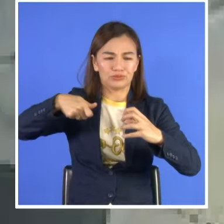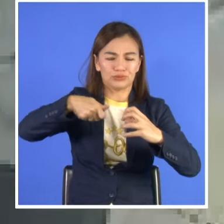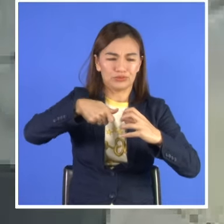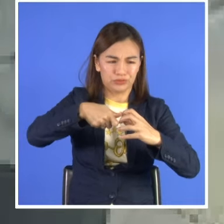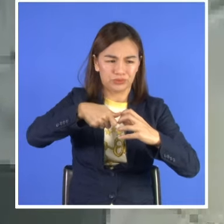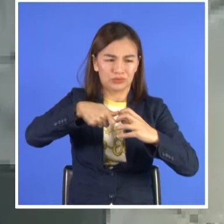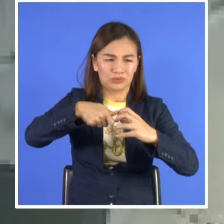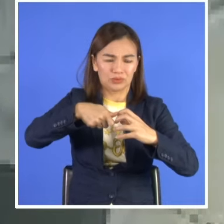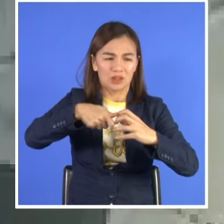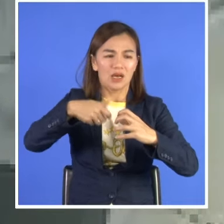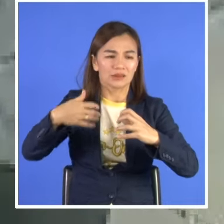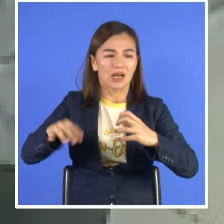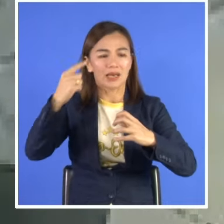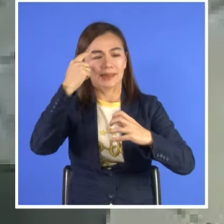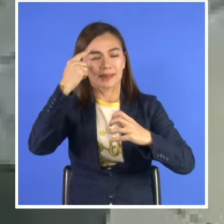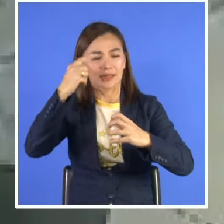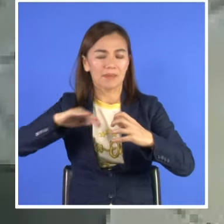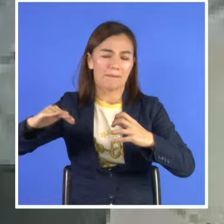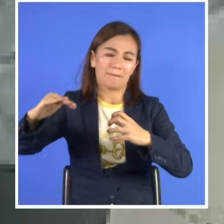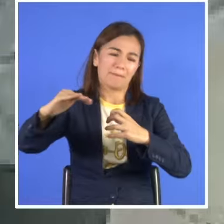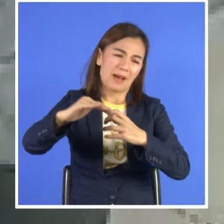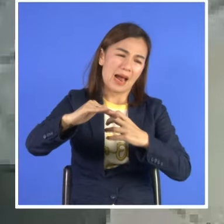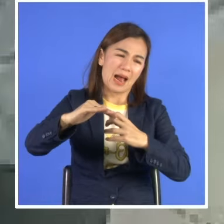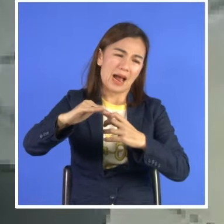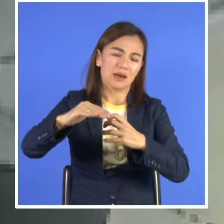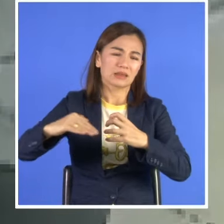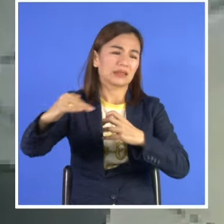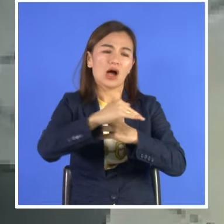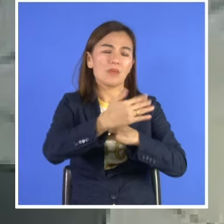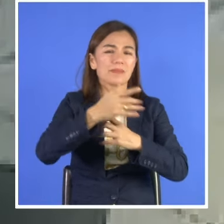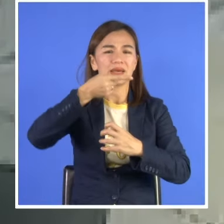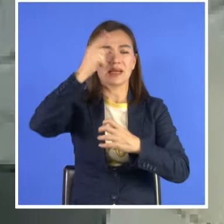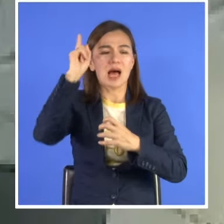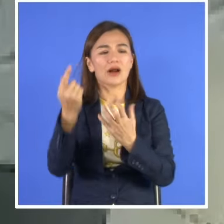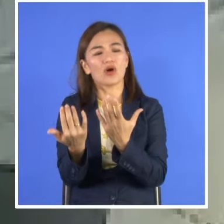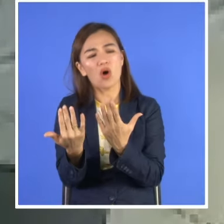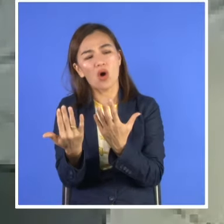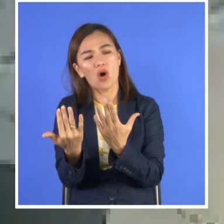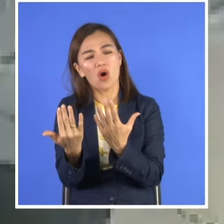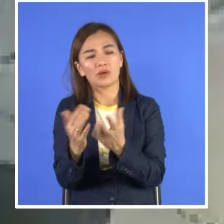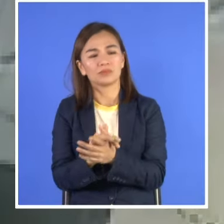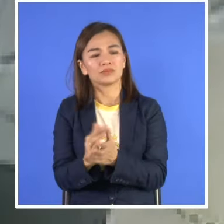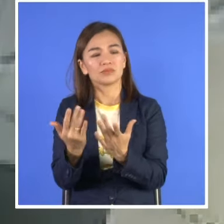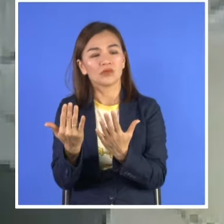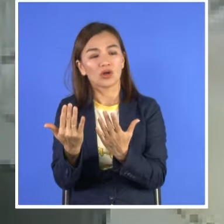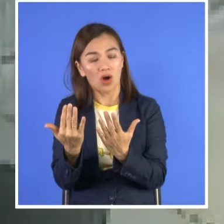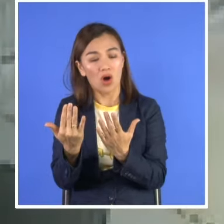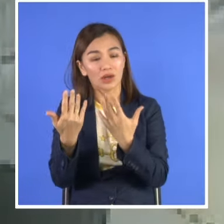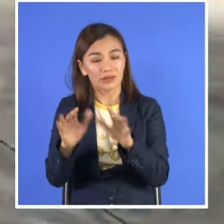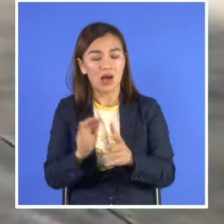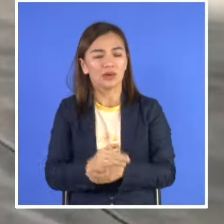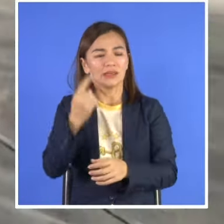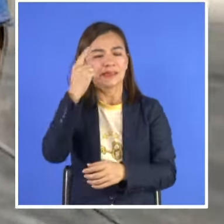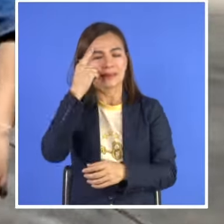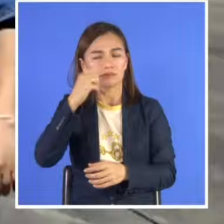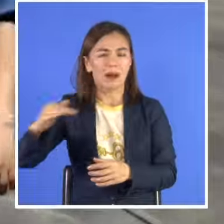อดอยู่ตั้งนานไม่เข้าไปในช่องนะครับนานเลยครูติ๊กก็รอนะฮะรอพอเห็นว่าสงสัยจะไม่เข้า